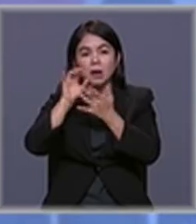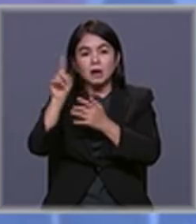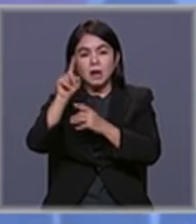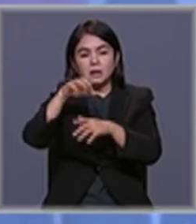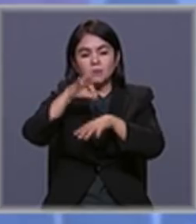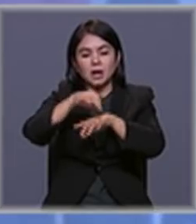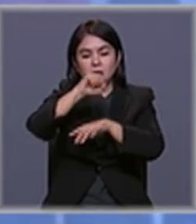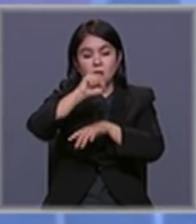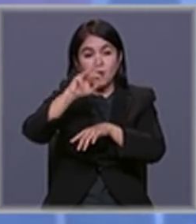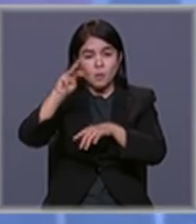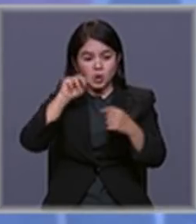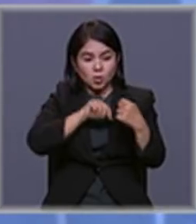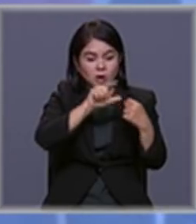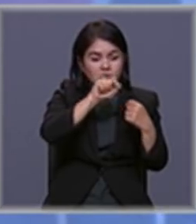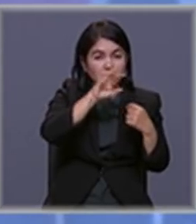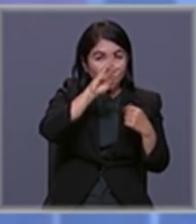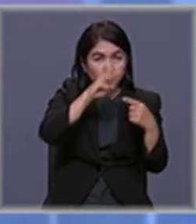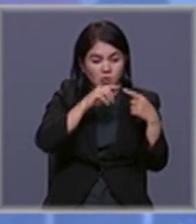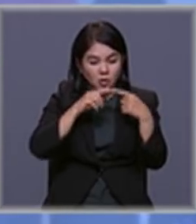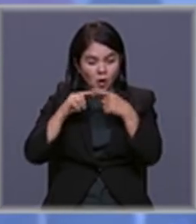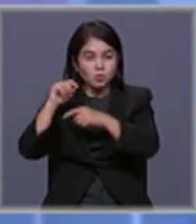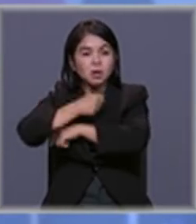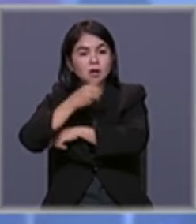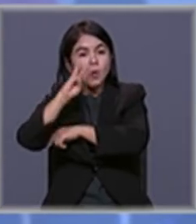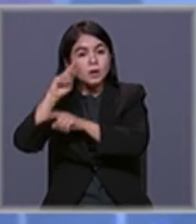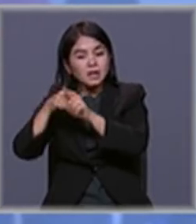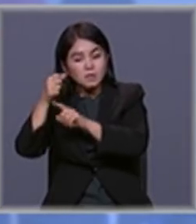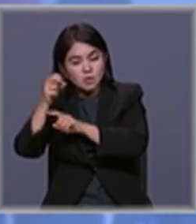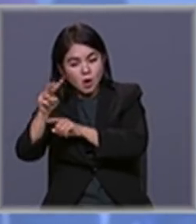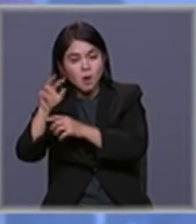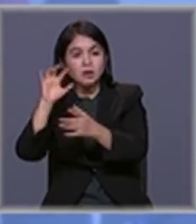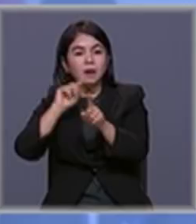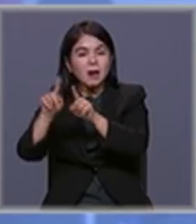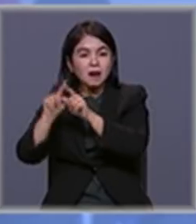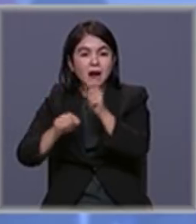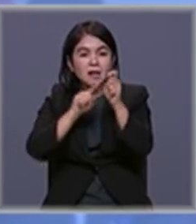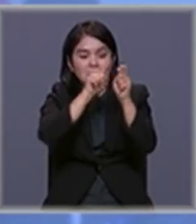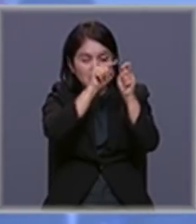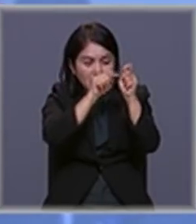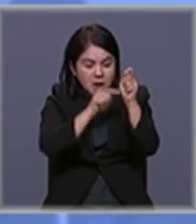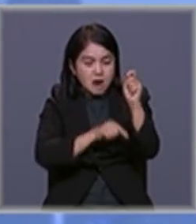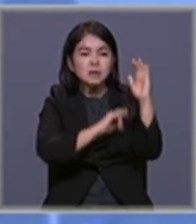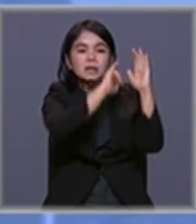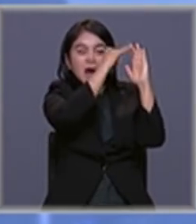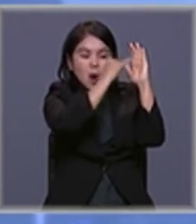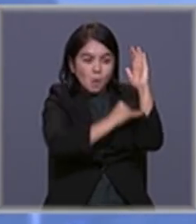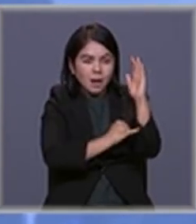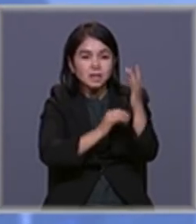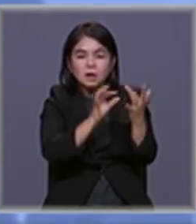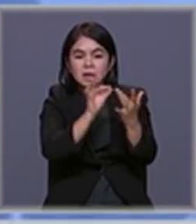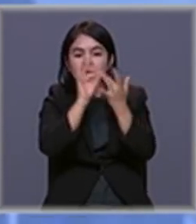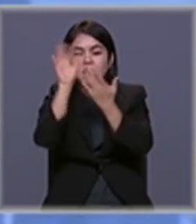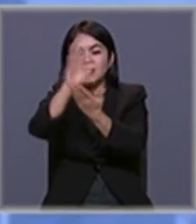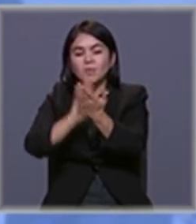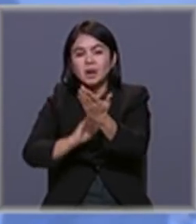ที่26นี้ไปจนถึงที่เลือก16ธันวาที่ระดับอำเภอแล้วก็เลือกกันไปถึงระดับประเทศเลือกกันไป